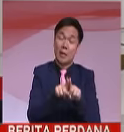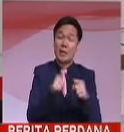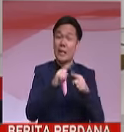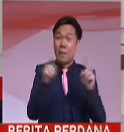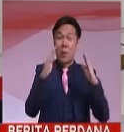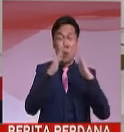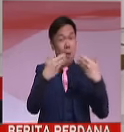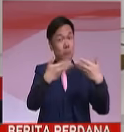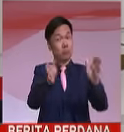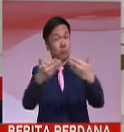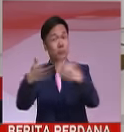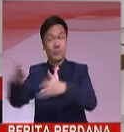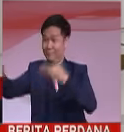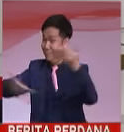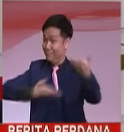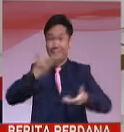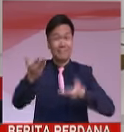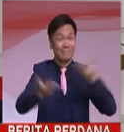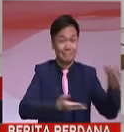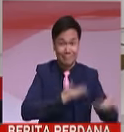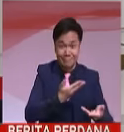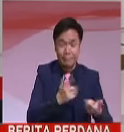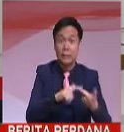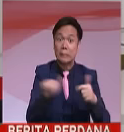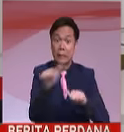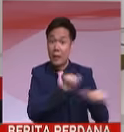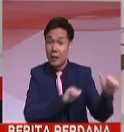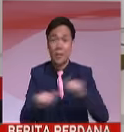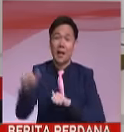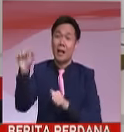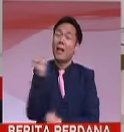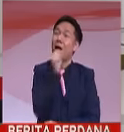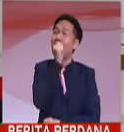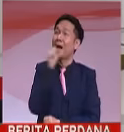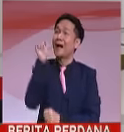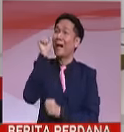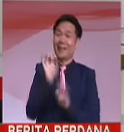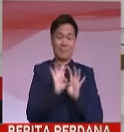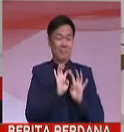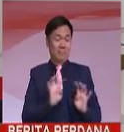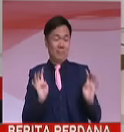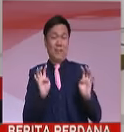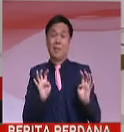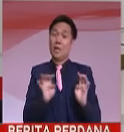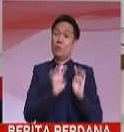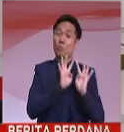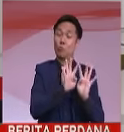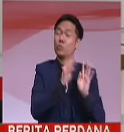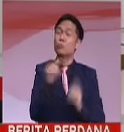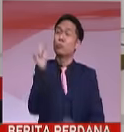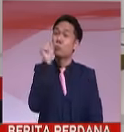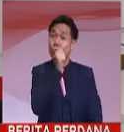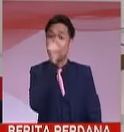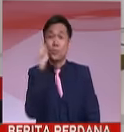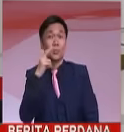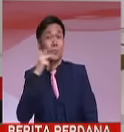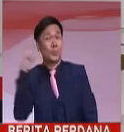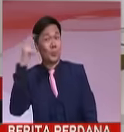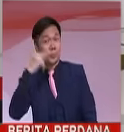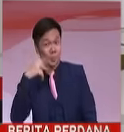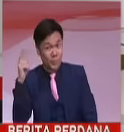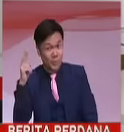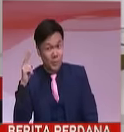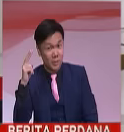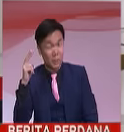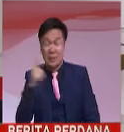yang menyebabkan Noah main activity karoling dari rumah ke rumah di kawasan